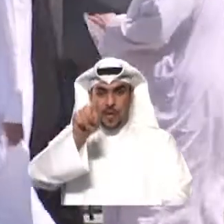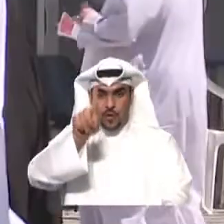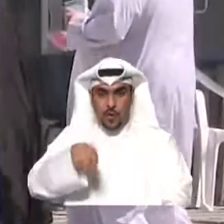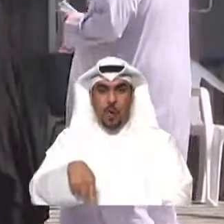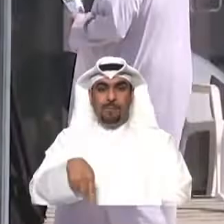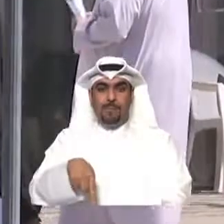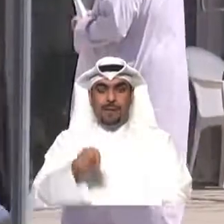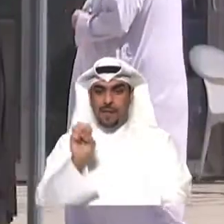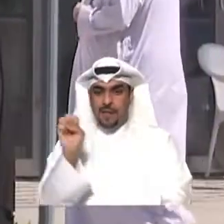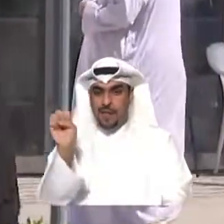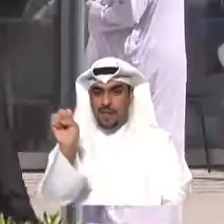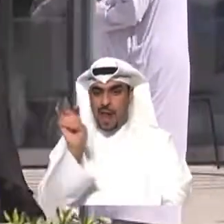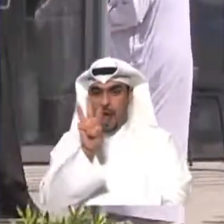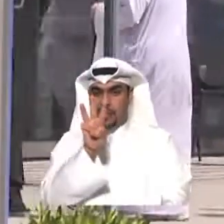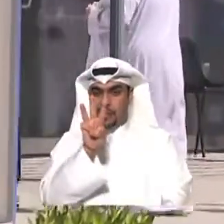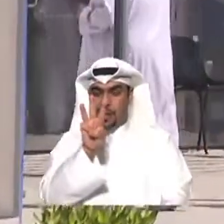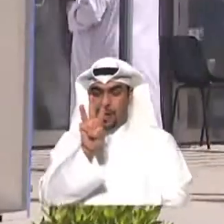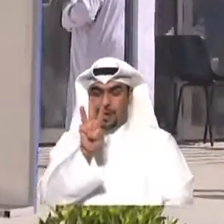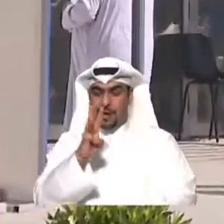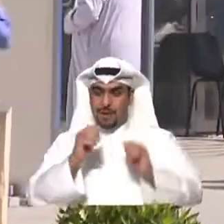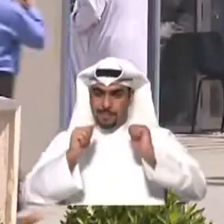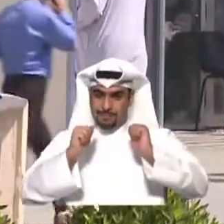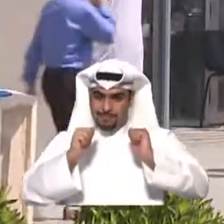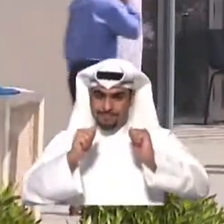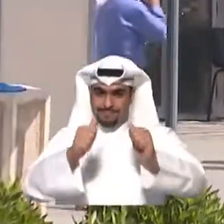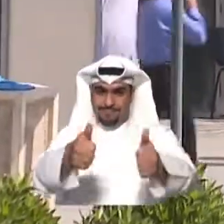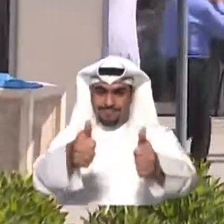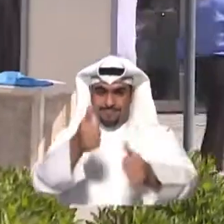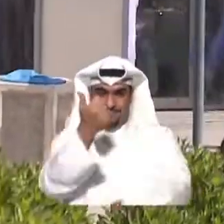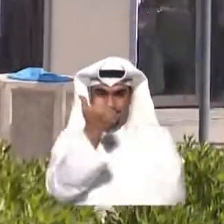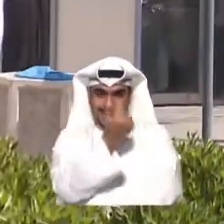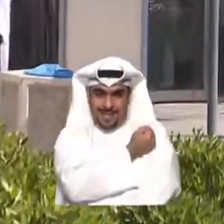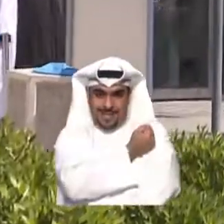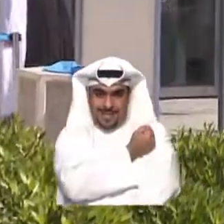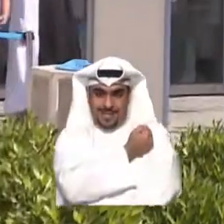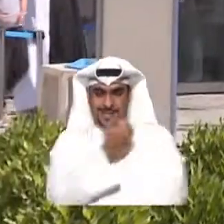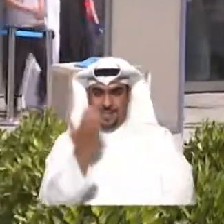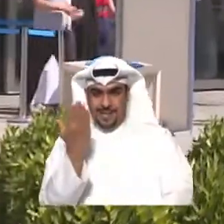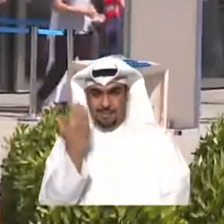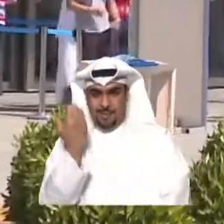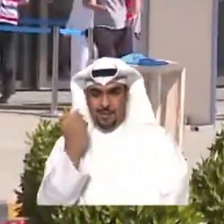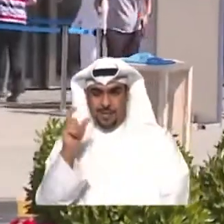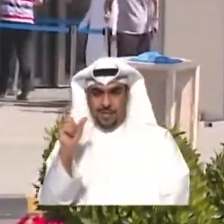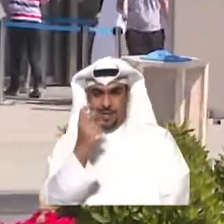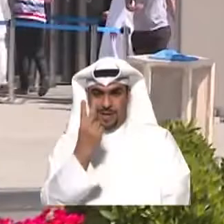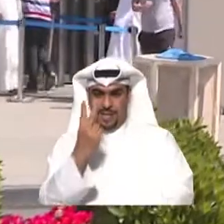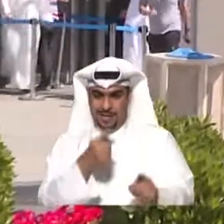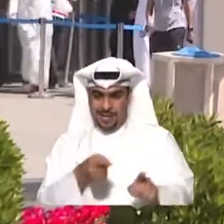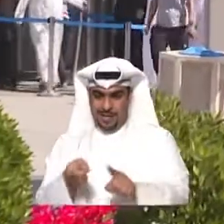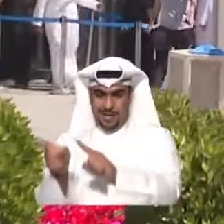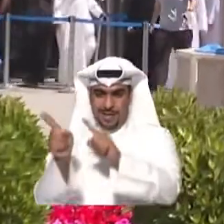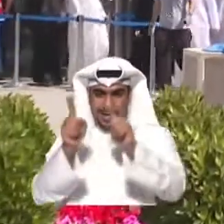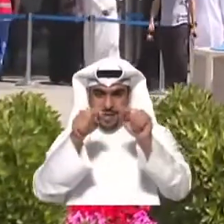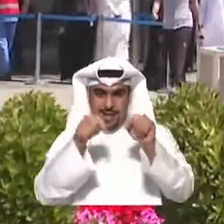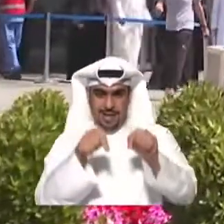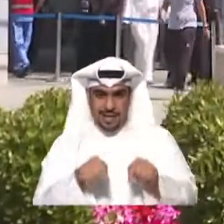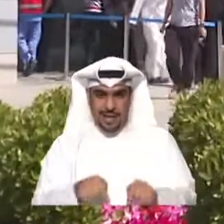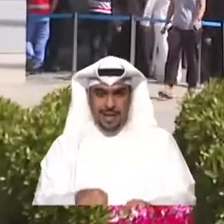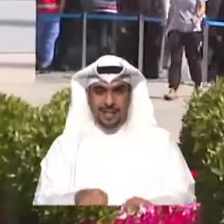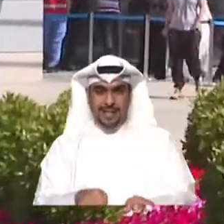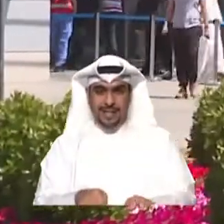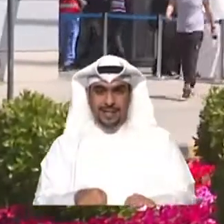انطلاق حملة التطعيم ضد كوفيد 19 وسط إقبال كبير على تلقي اللقاح من